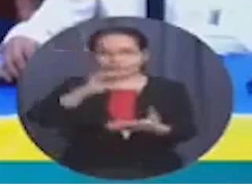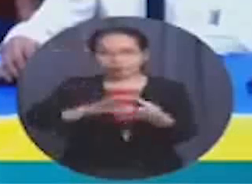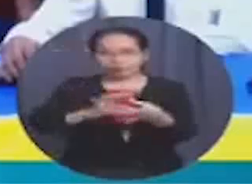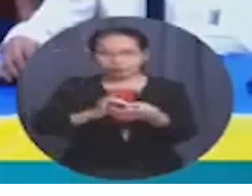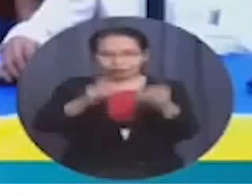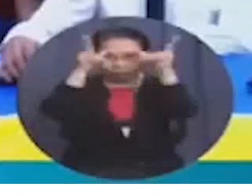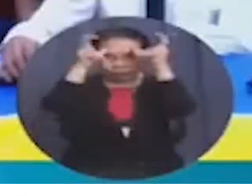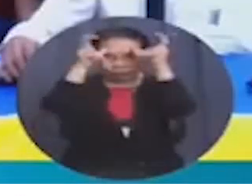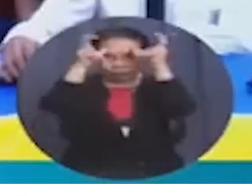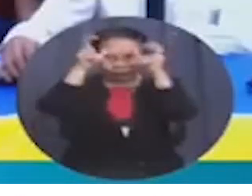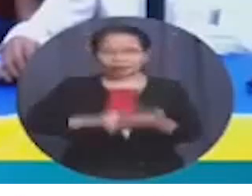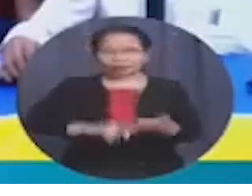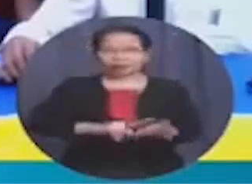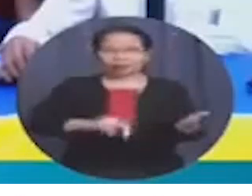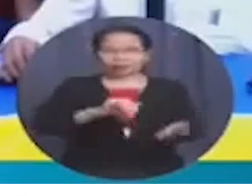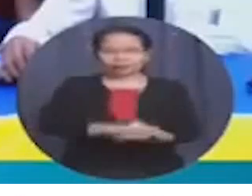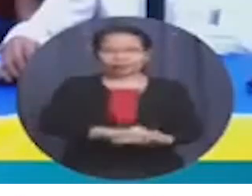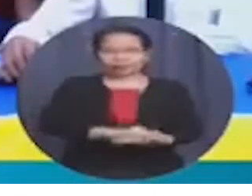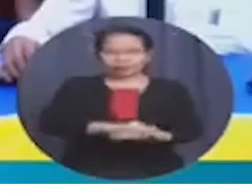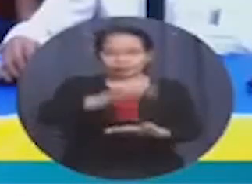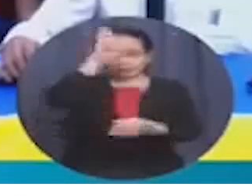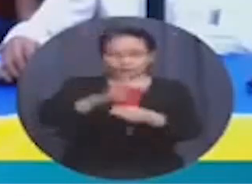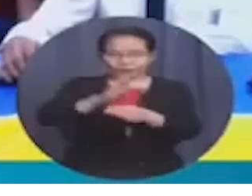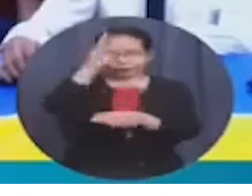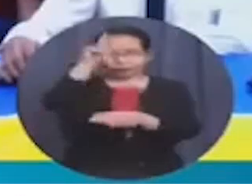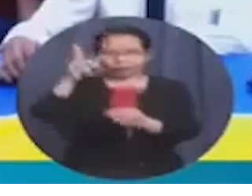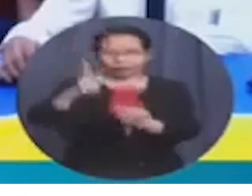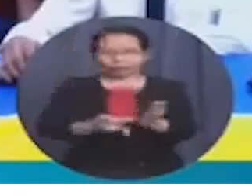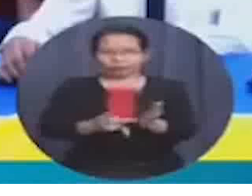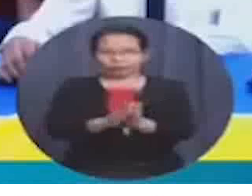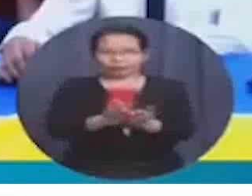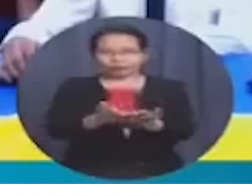yan, kapatid na Daniel. Isang pasugo ng